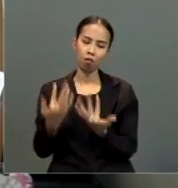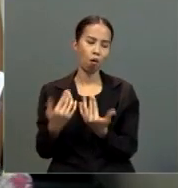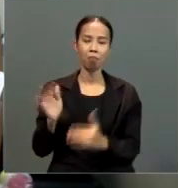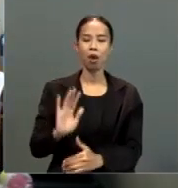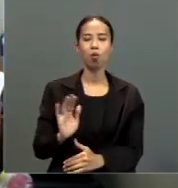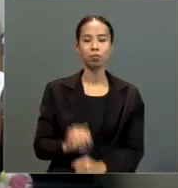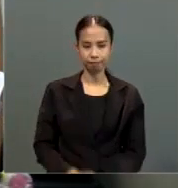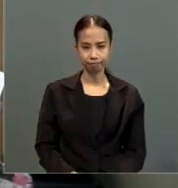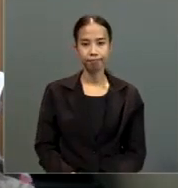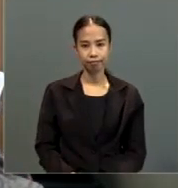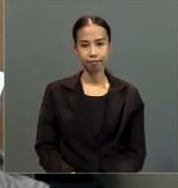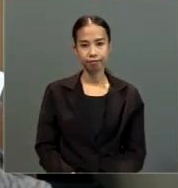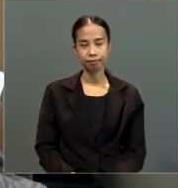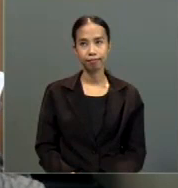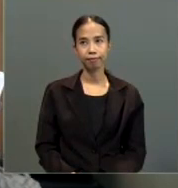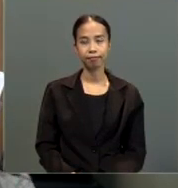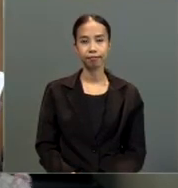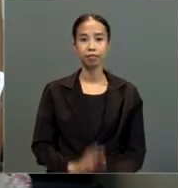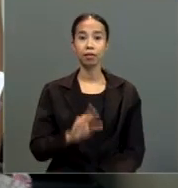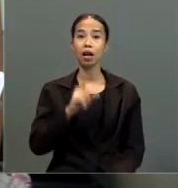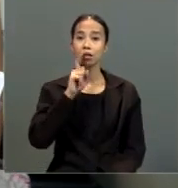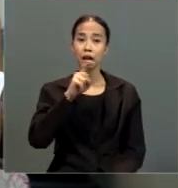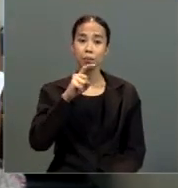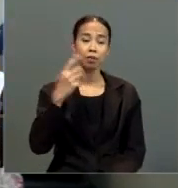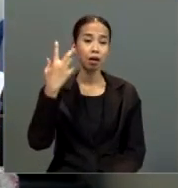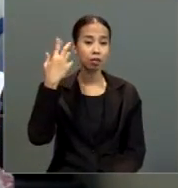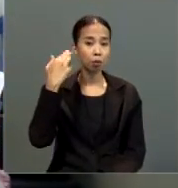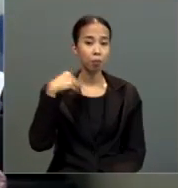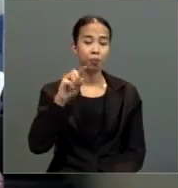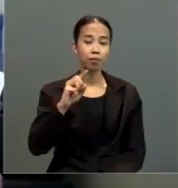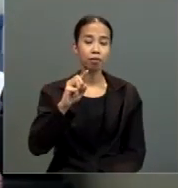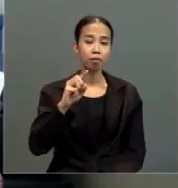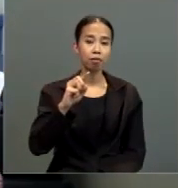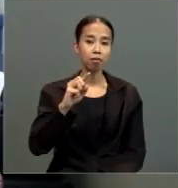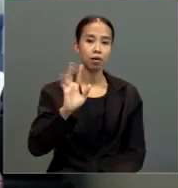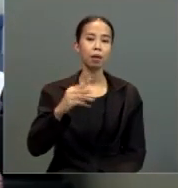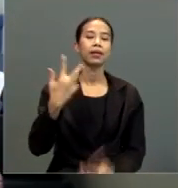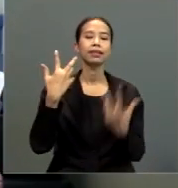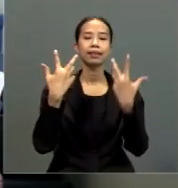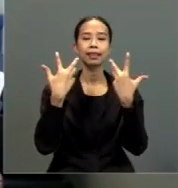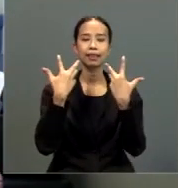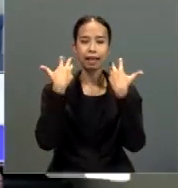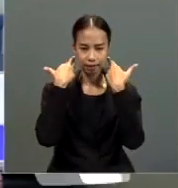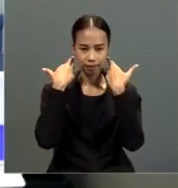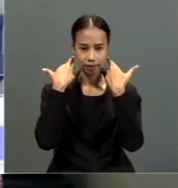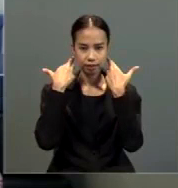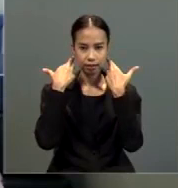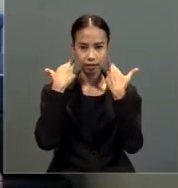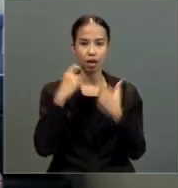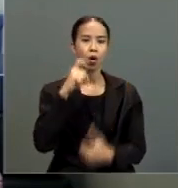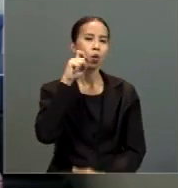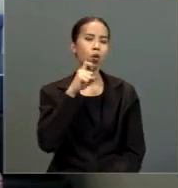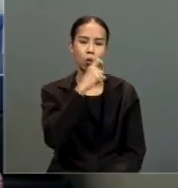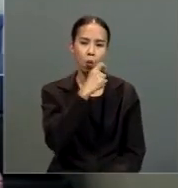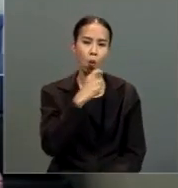างการทำผมอะไรเนี่ยก็จะเหลือการทำ เหลือแค่ตัดค่ะไม่โกนหนวดไม่แ